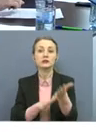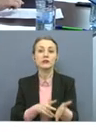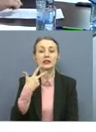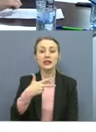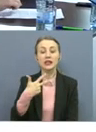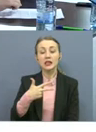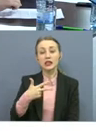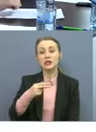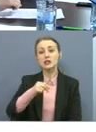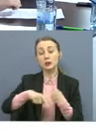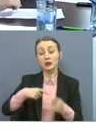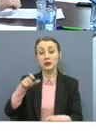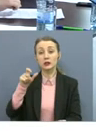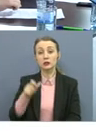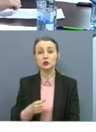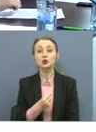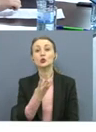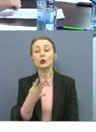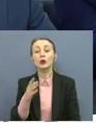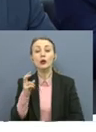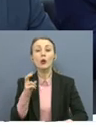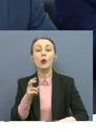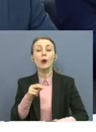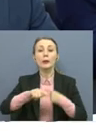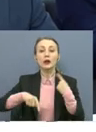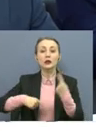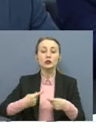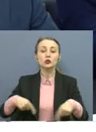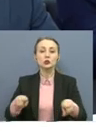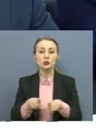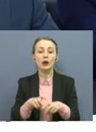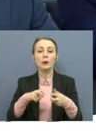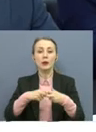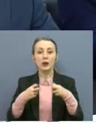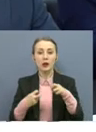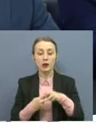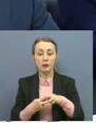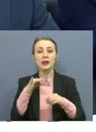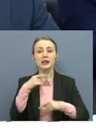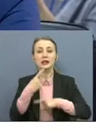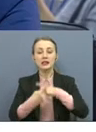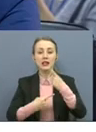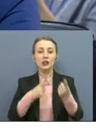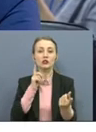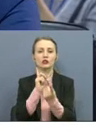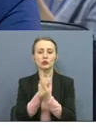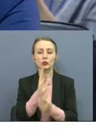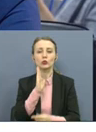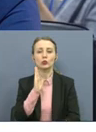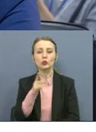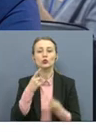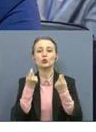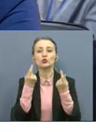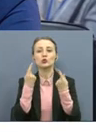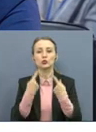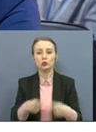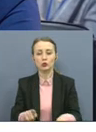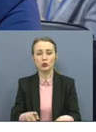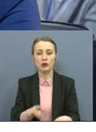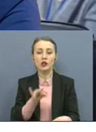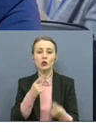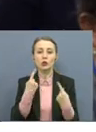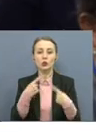шешіп алуға тырысты. Қала әкімі болса, кәсіпкерлердің түйткілді мәселелерінің оңтайлы шешілуіне мән берді. Айта кетейік, осындай кездесулер